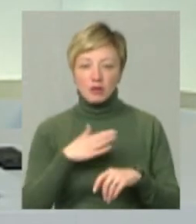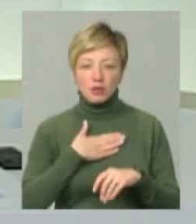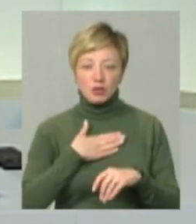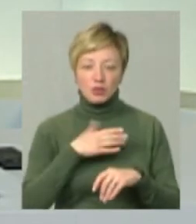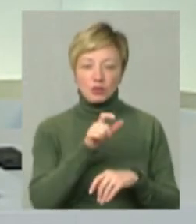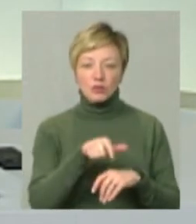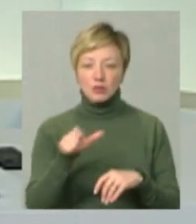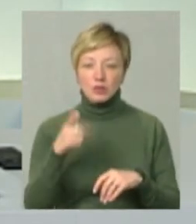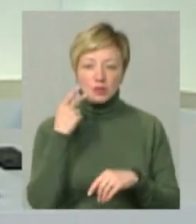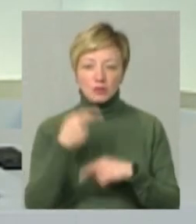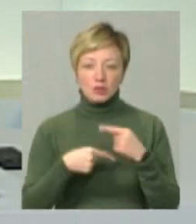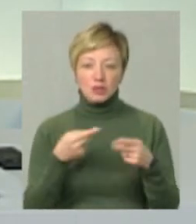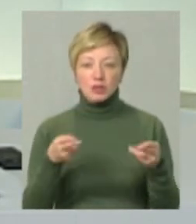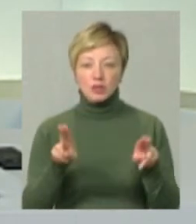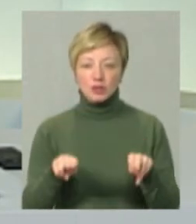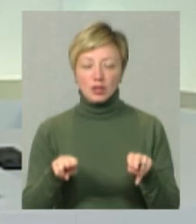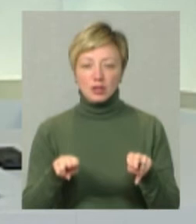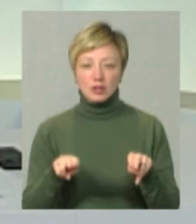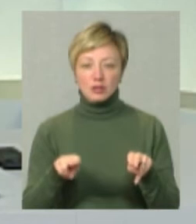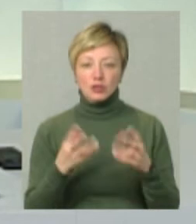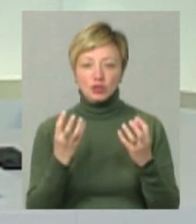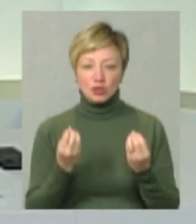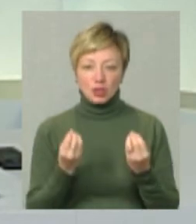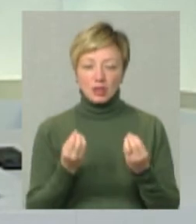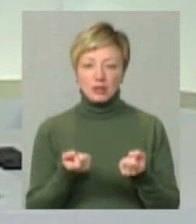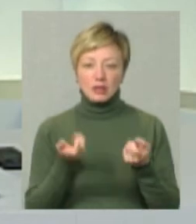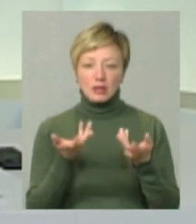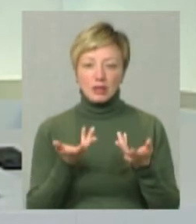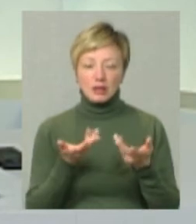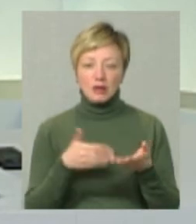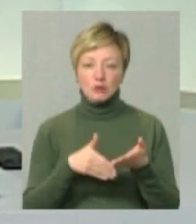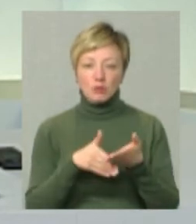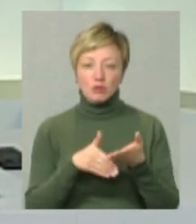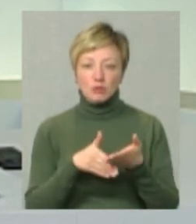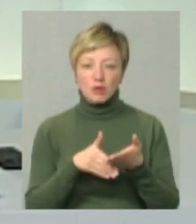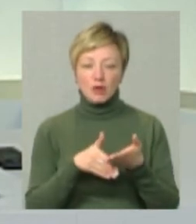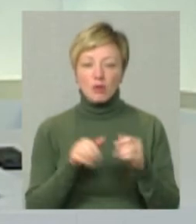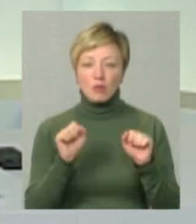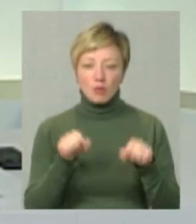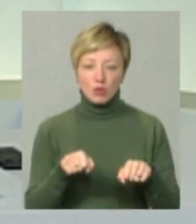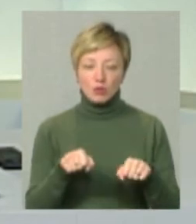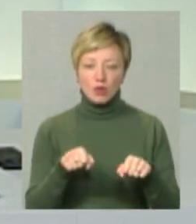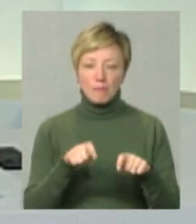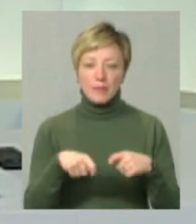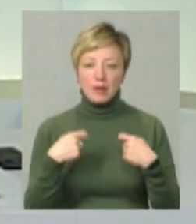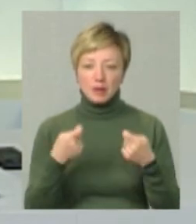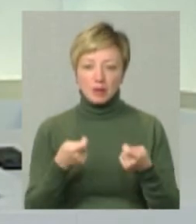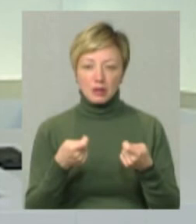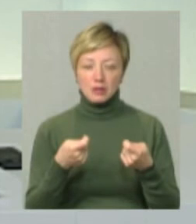в наших споживачів завжди залишається ще декілька способів, якими вони можуть